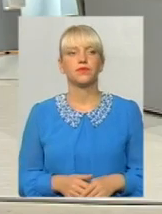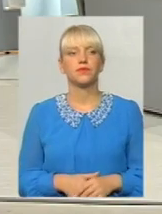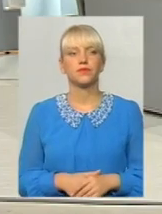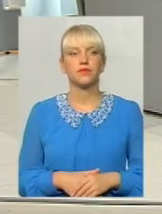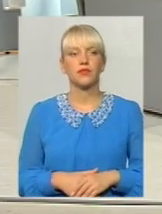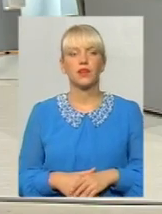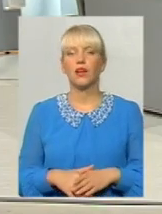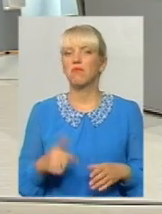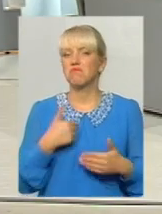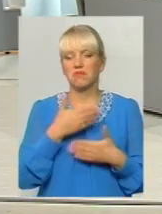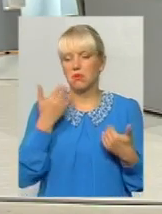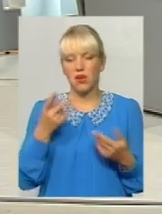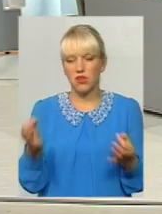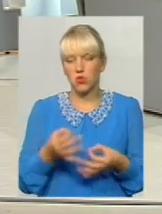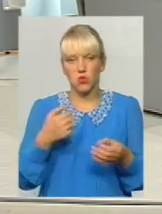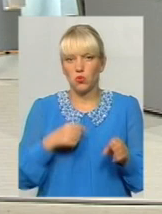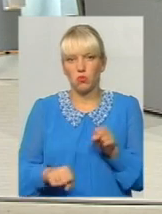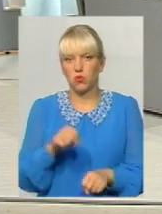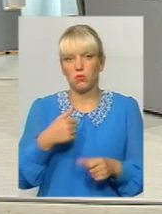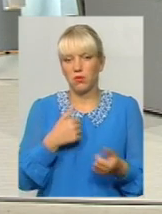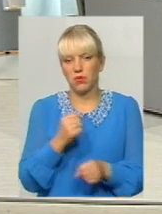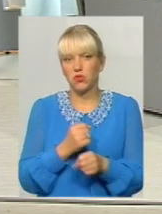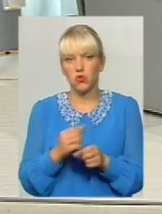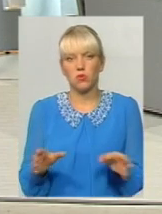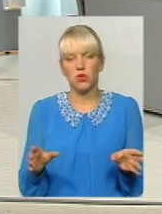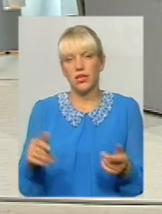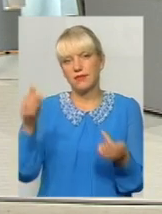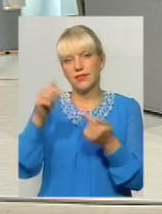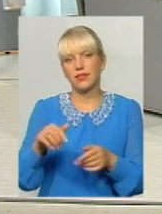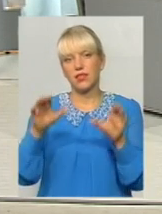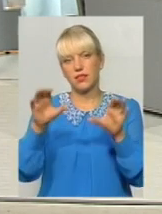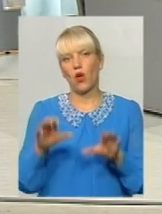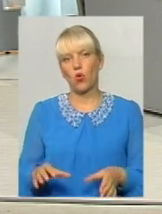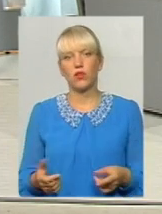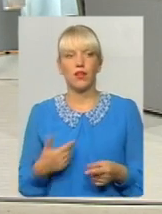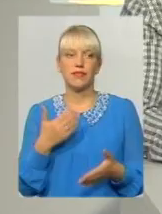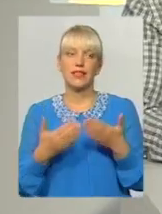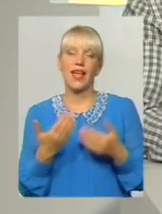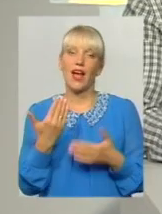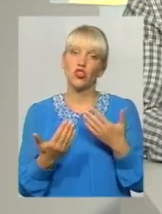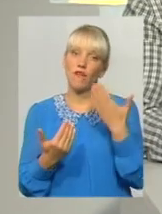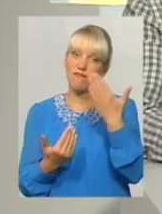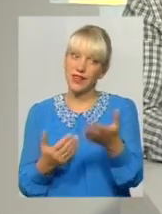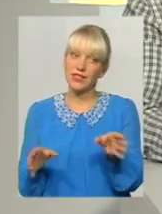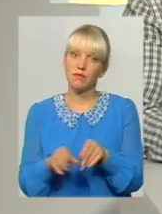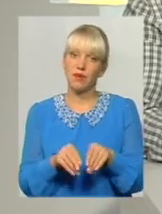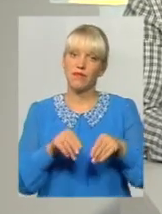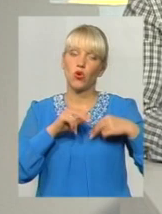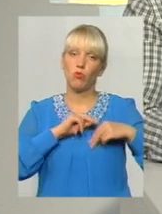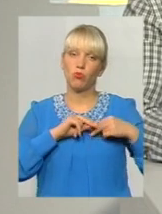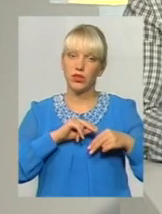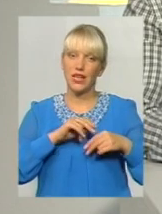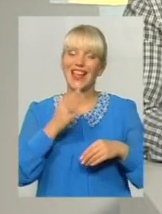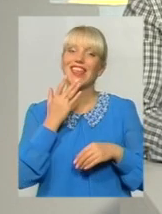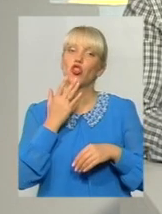розумієте, нічого чому не порушуємо, користовується. Ми працюємо згідно законодавства. Тут двояка ситуація. Це якщо саме ви співробітник іноземної компанії, наскільки